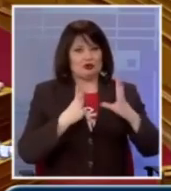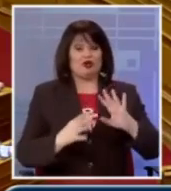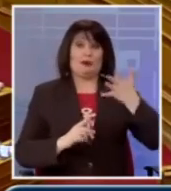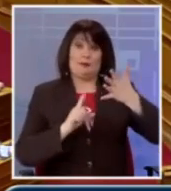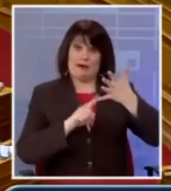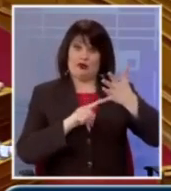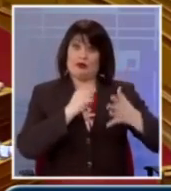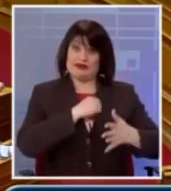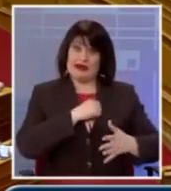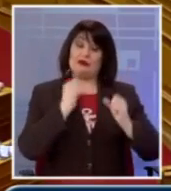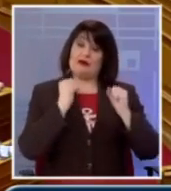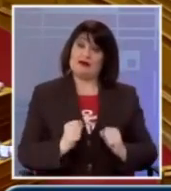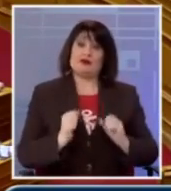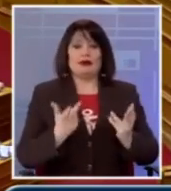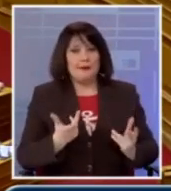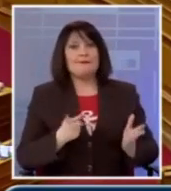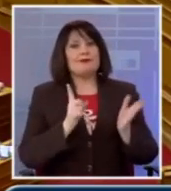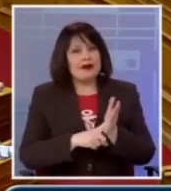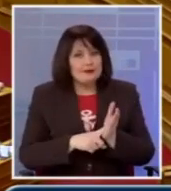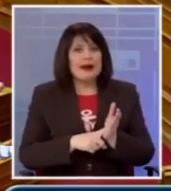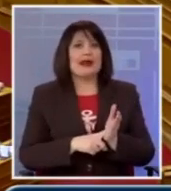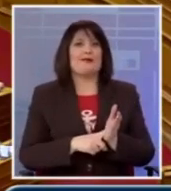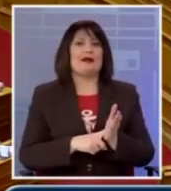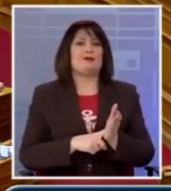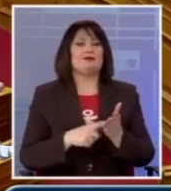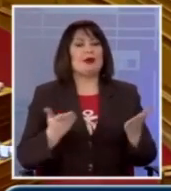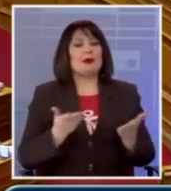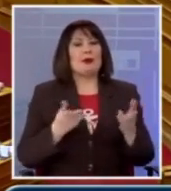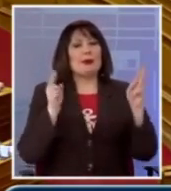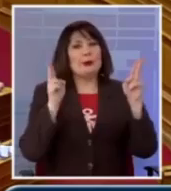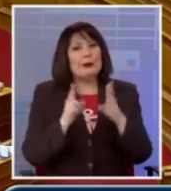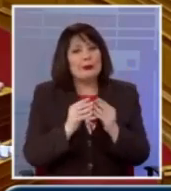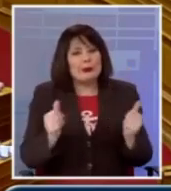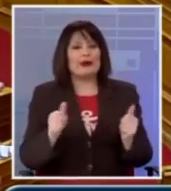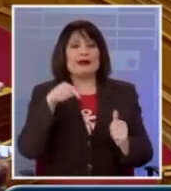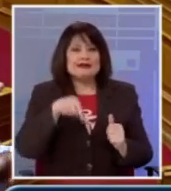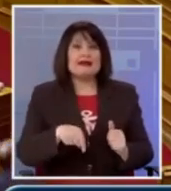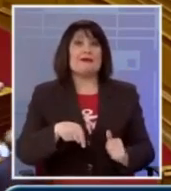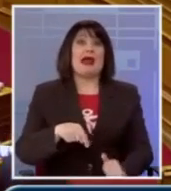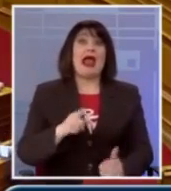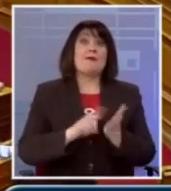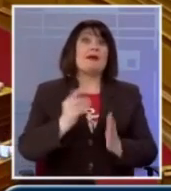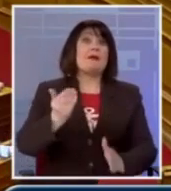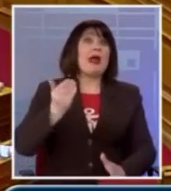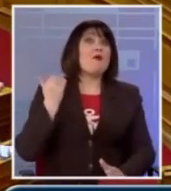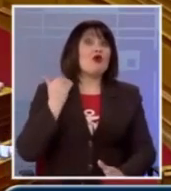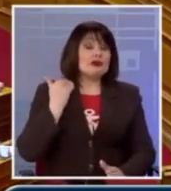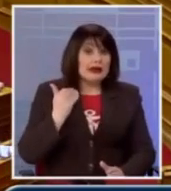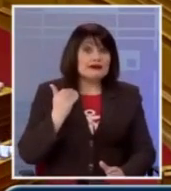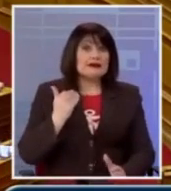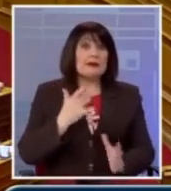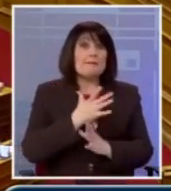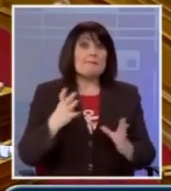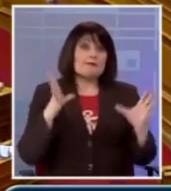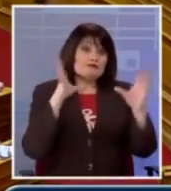αρχή και βασική, πρέπει να απαλύνουμε, να εξαφανίσουμε σήμερα, χθες, όλη αυτή την τεράστια